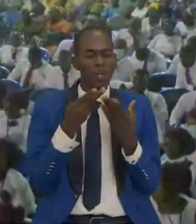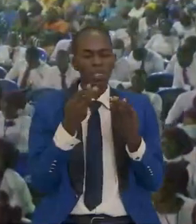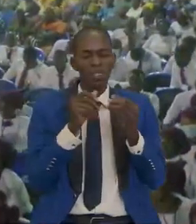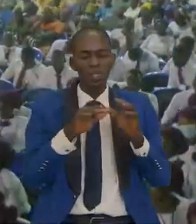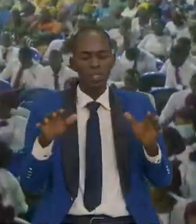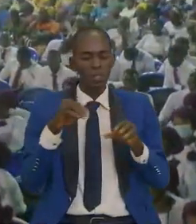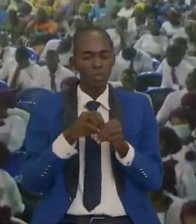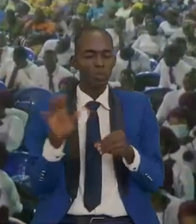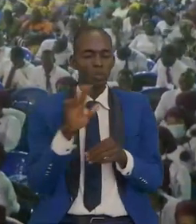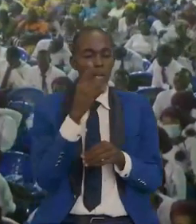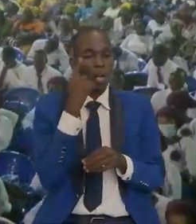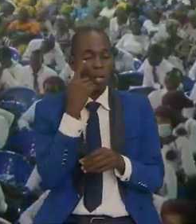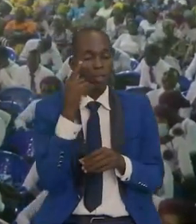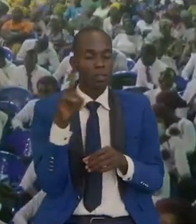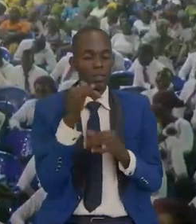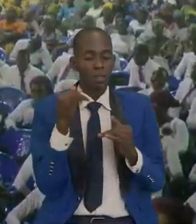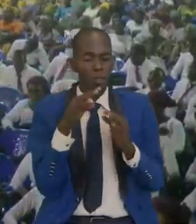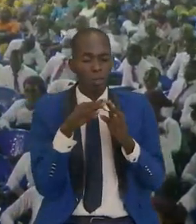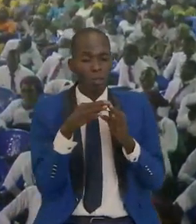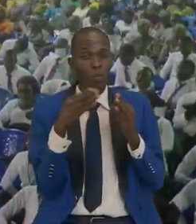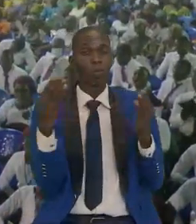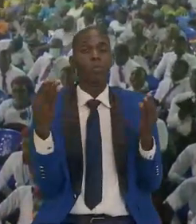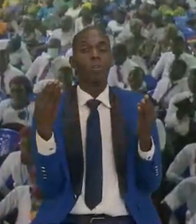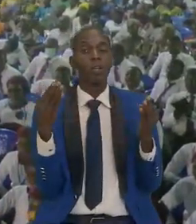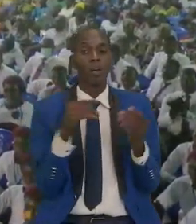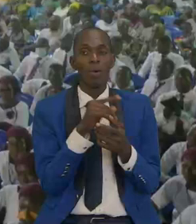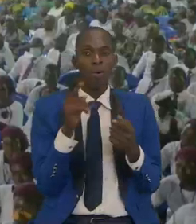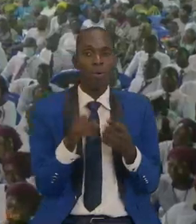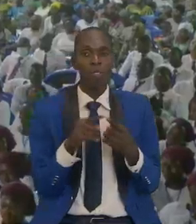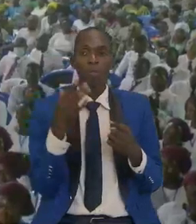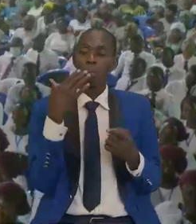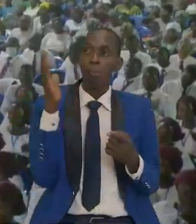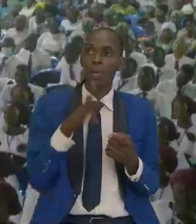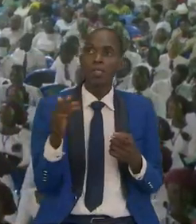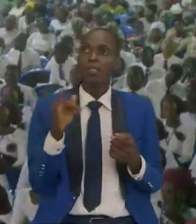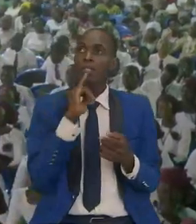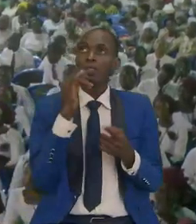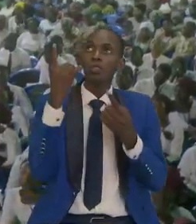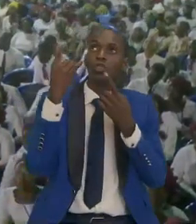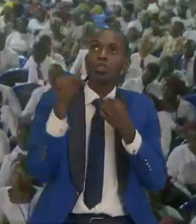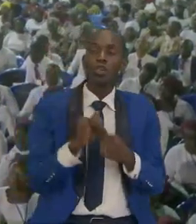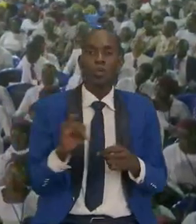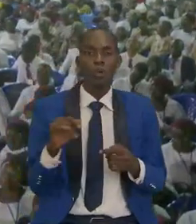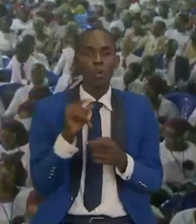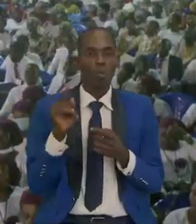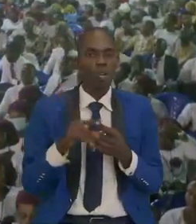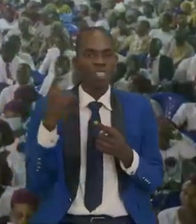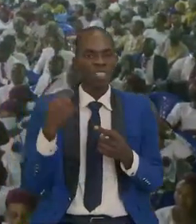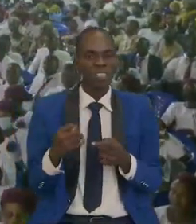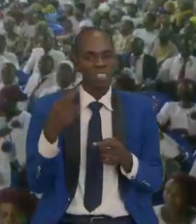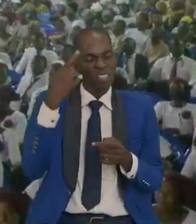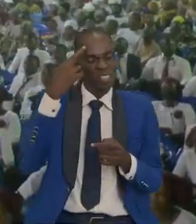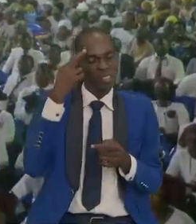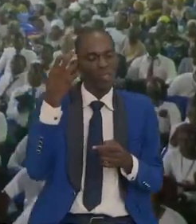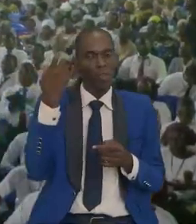Et que cela va faire souffler du sable dans leurs yeux. Ils ouvrent les yeux. Lorsque le mal vient,